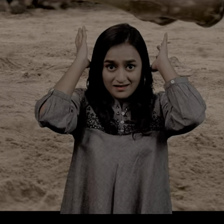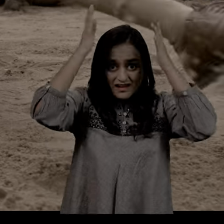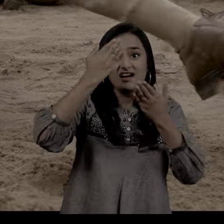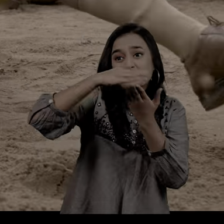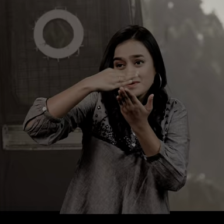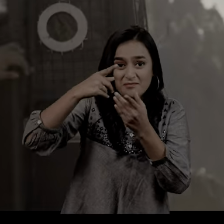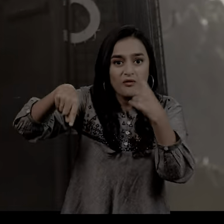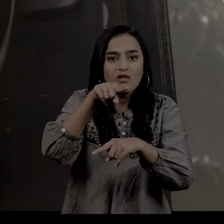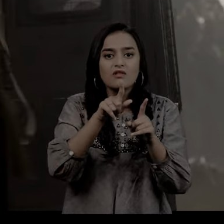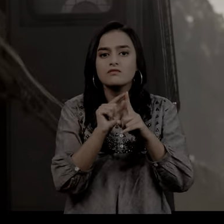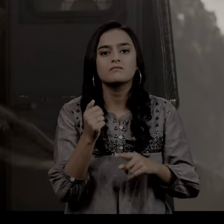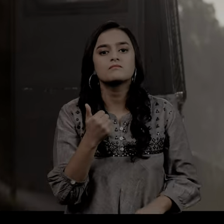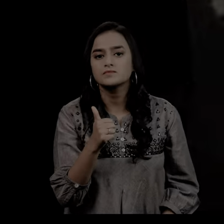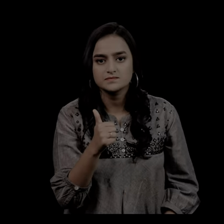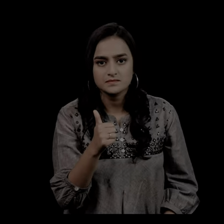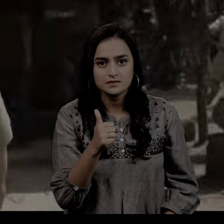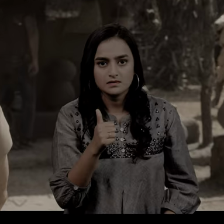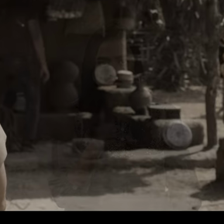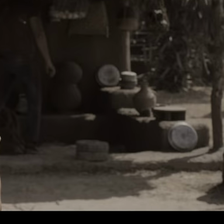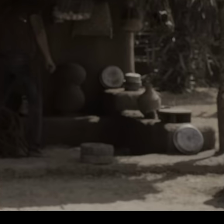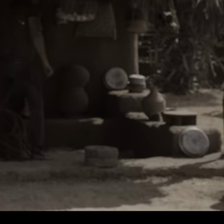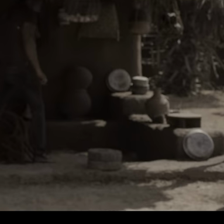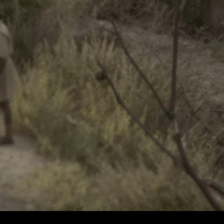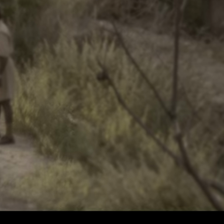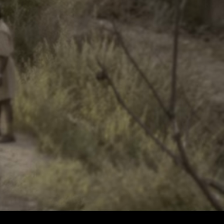अजदूरी के लिए काम करे वाले लोगन से ली नहीं होगा